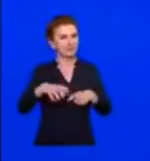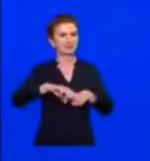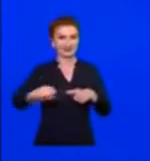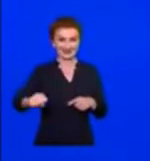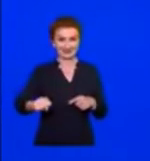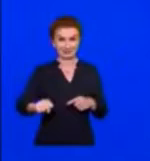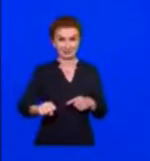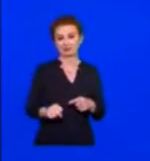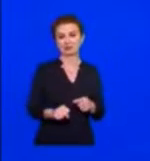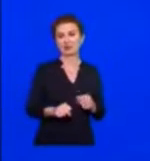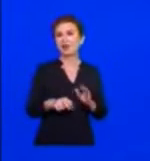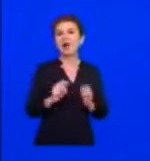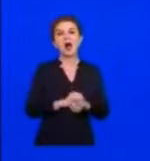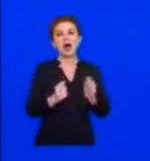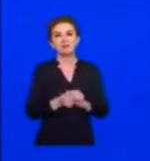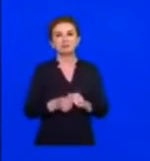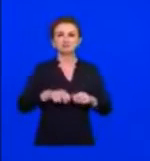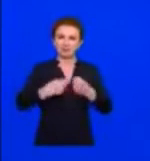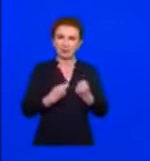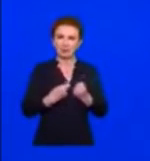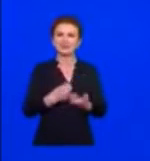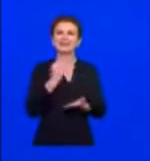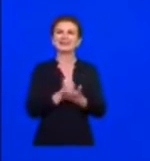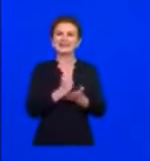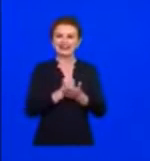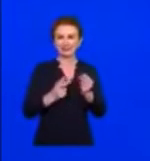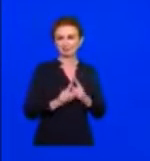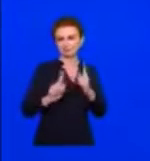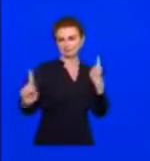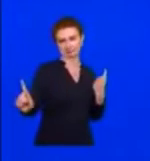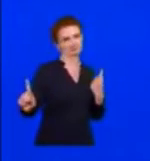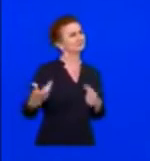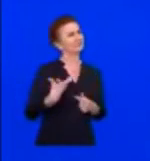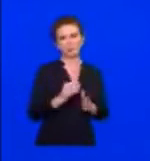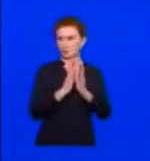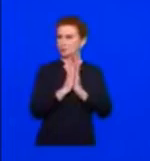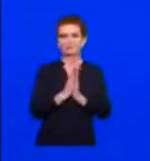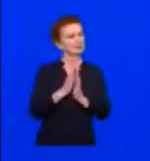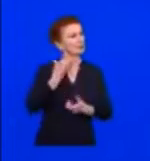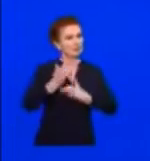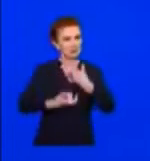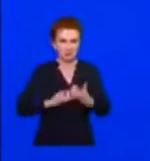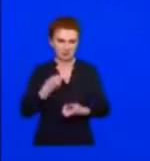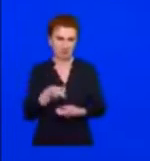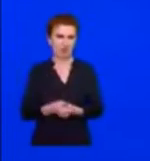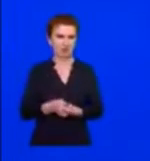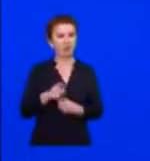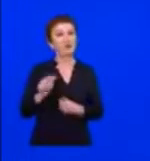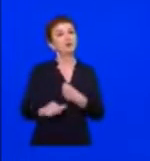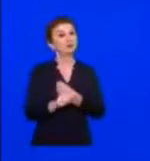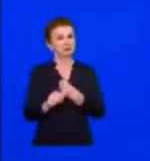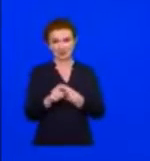będziemy łamali zasady dystansowania społecznego. To jest niebezpieczne. Nie róbmy tego, szanowni Państwo, bo od tego zależą kolejne etapy, jak